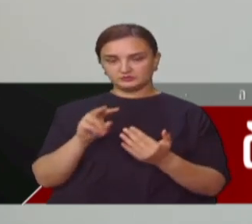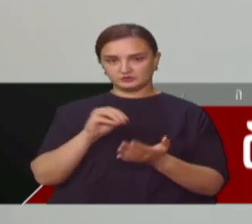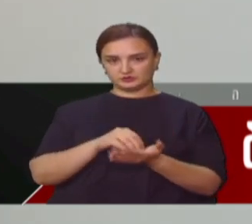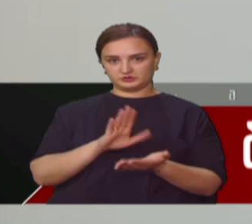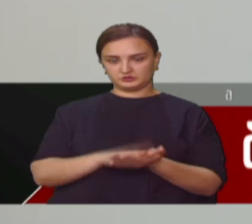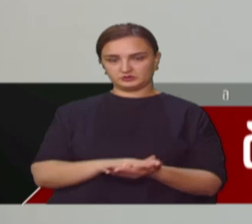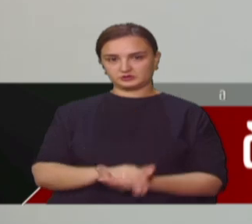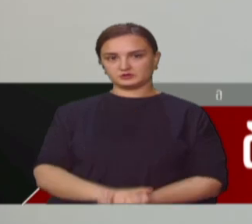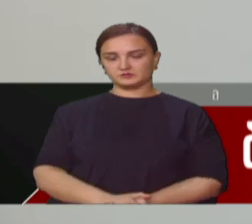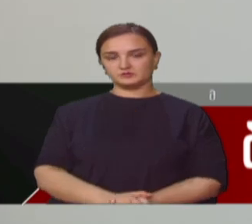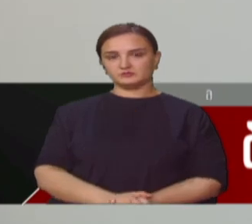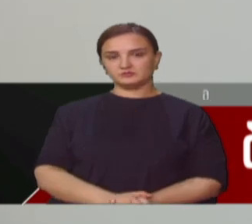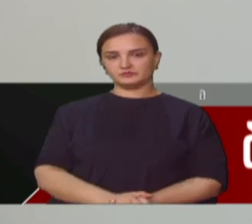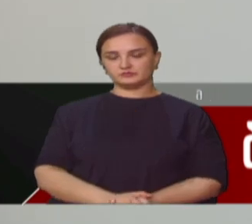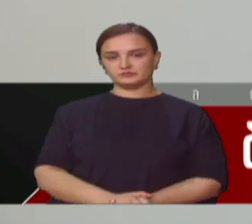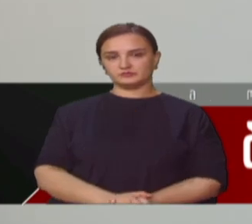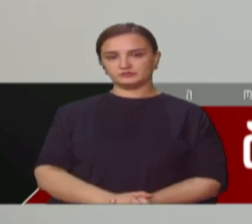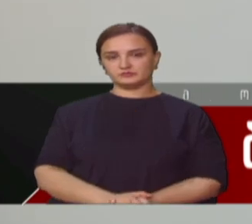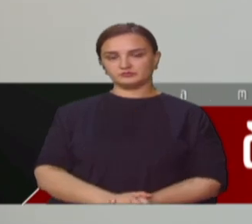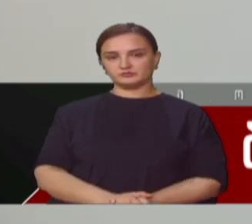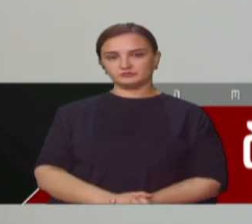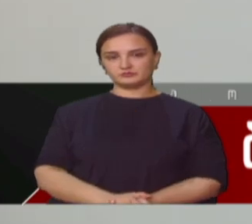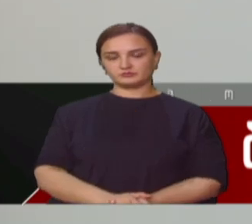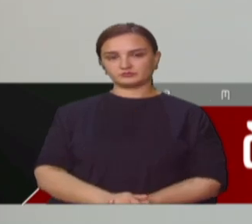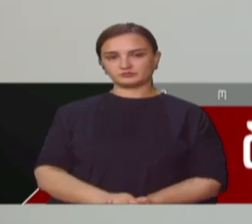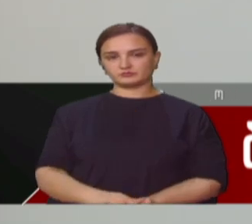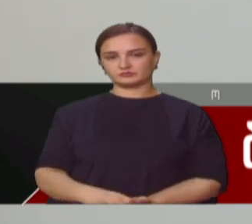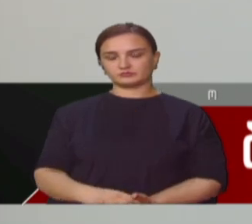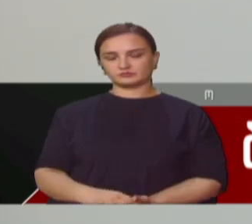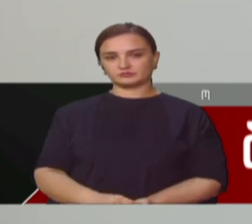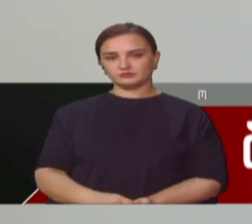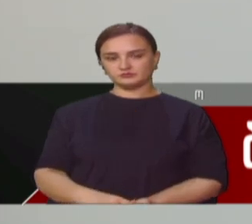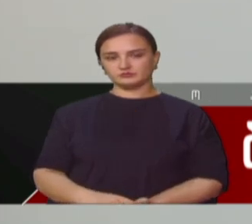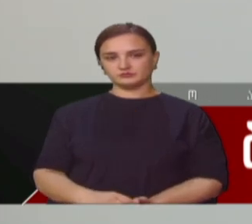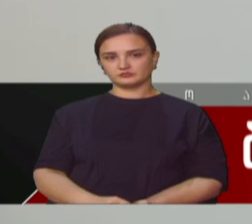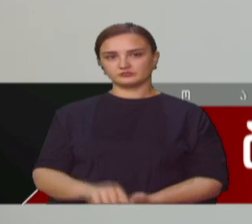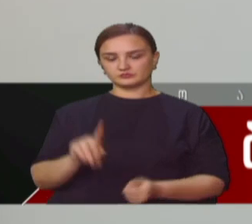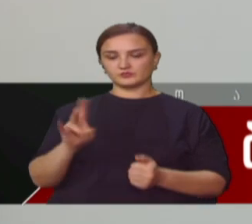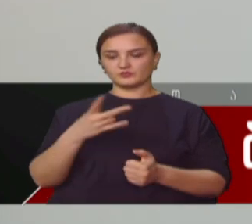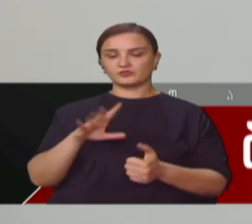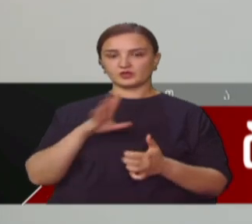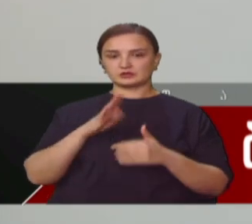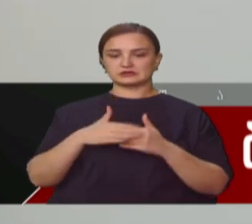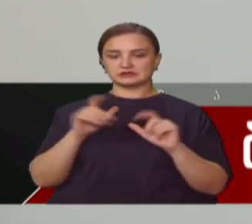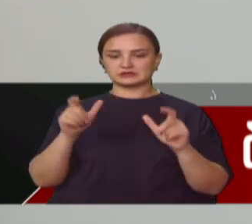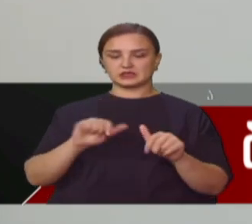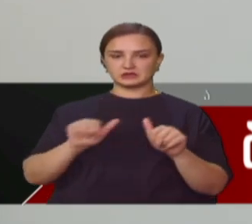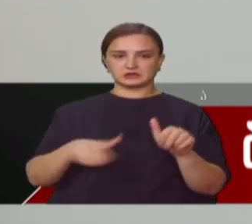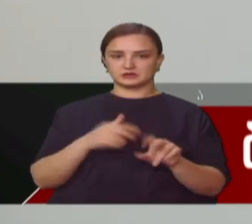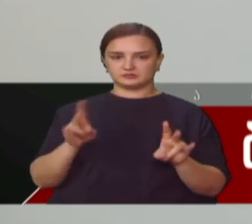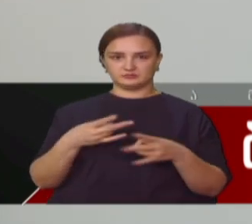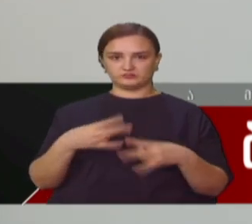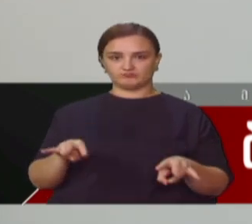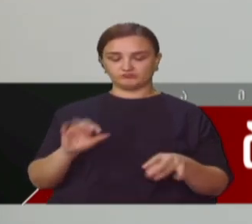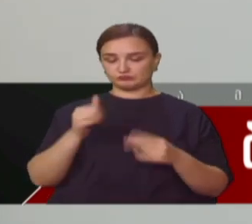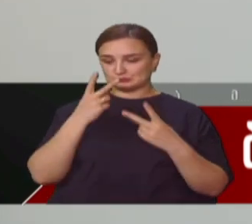făcut, punct, paragraf, sadat, ceria, rom, arunda, muhtes, sancție, pisguerdi, salva. Robert, ce-am spus, partnerii,